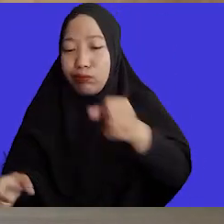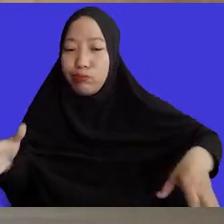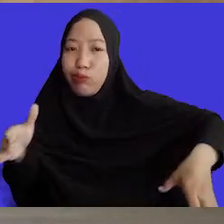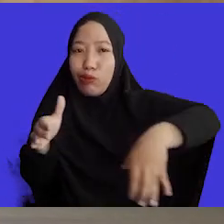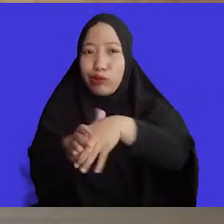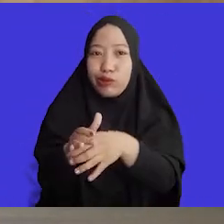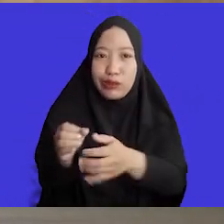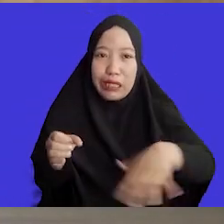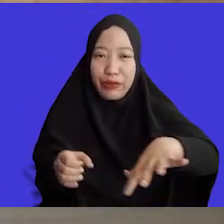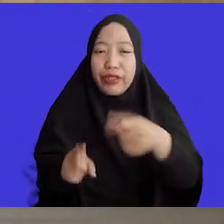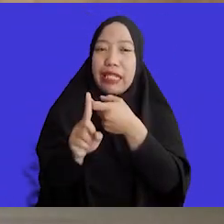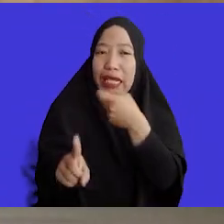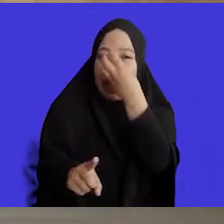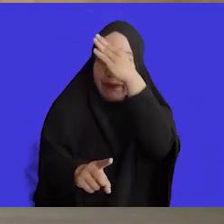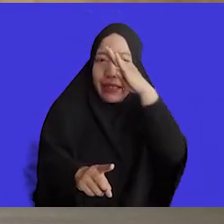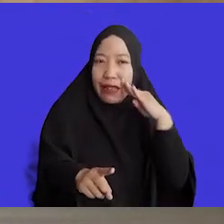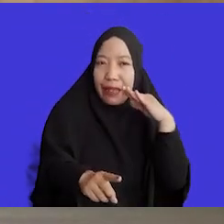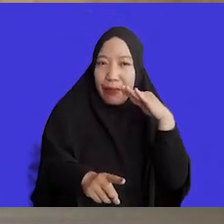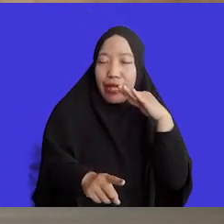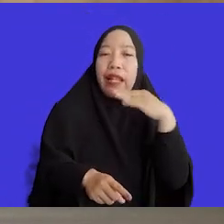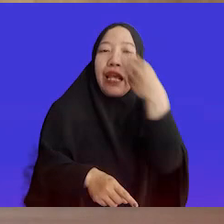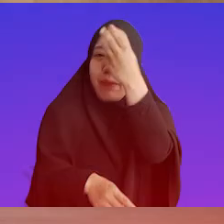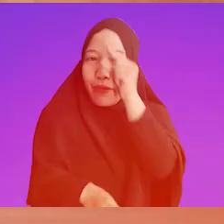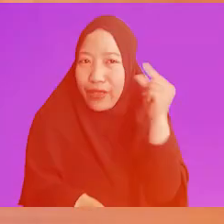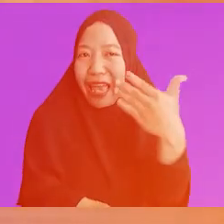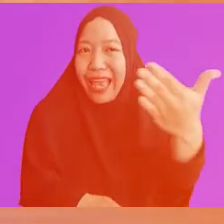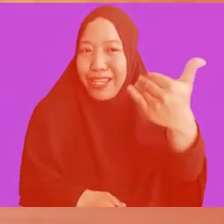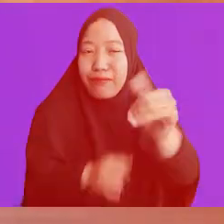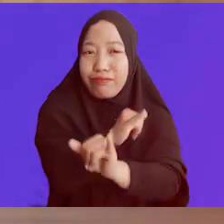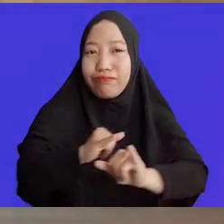jamur dibungkus di daun talas. Dari Kalimantan